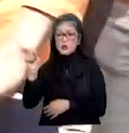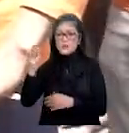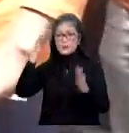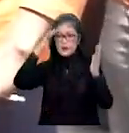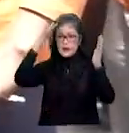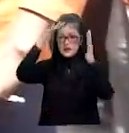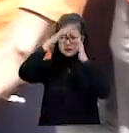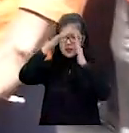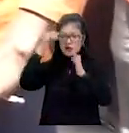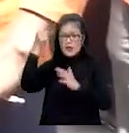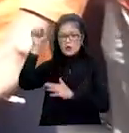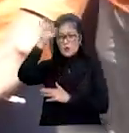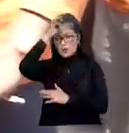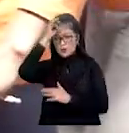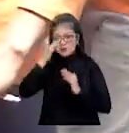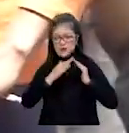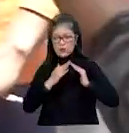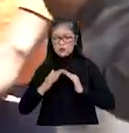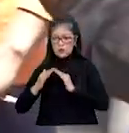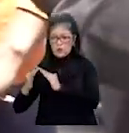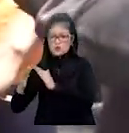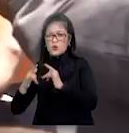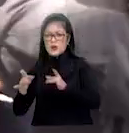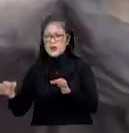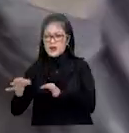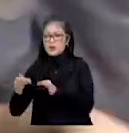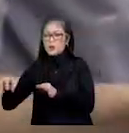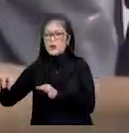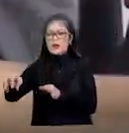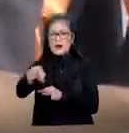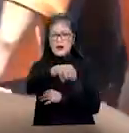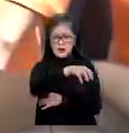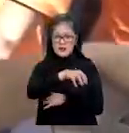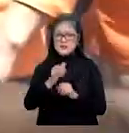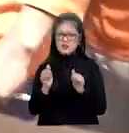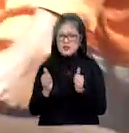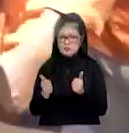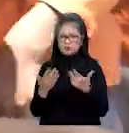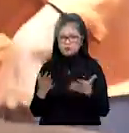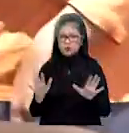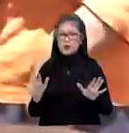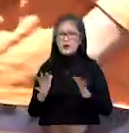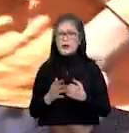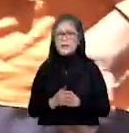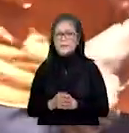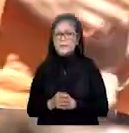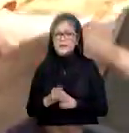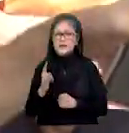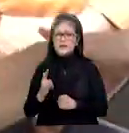ada di sekitar kantor DPRD Provinsi Sulawesi Selatan ini, sehingga mereka dapat tetap